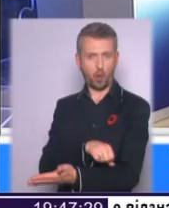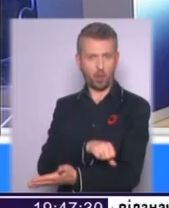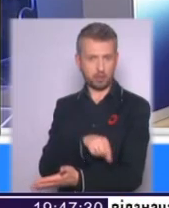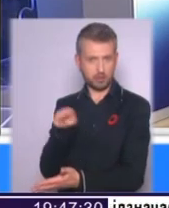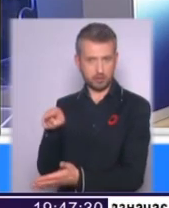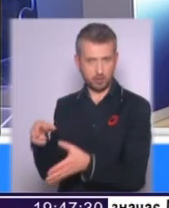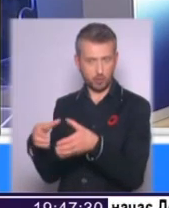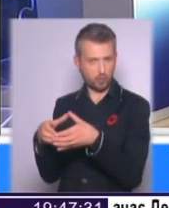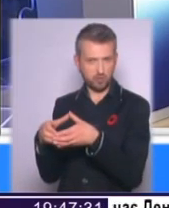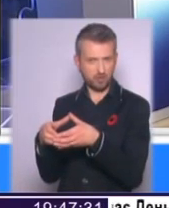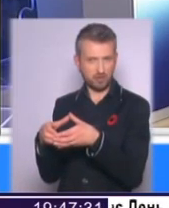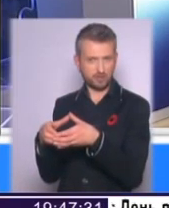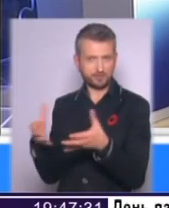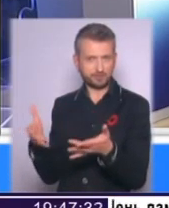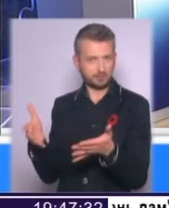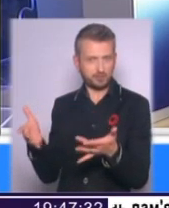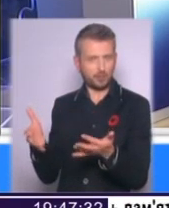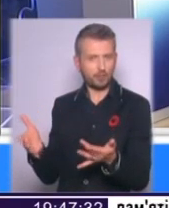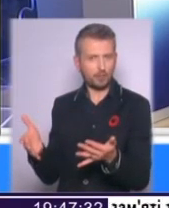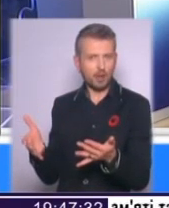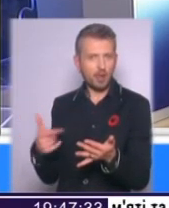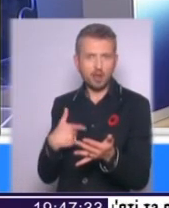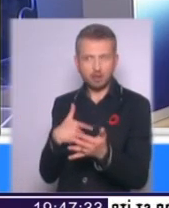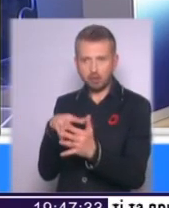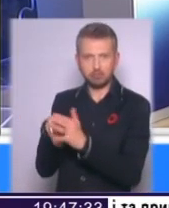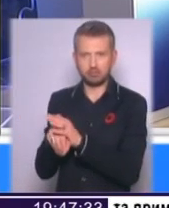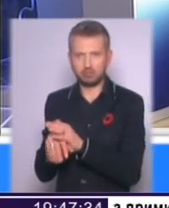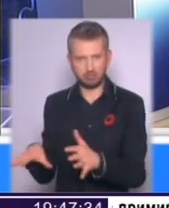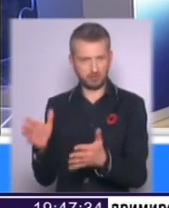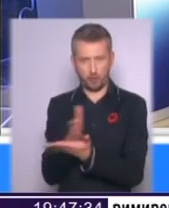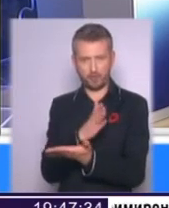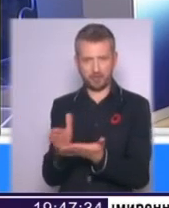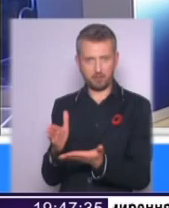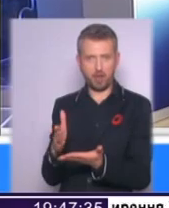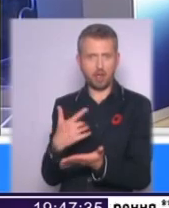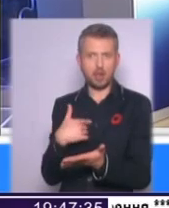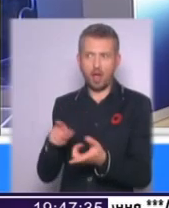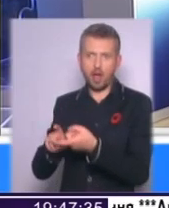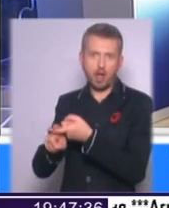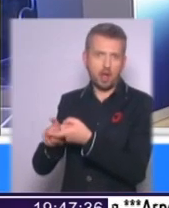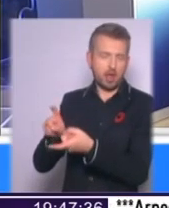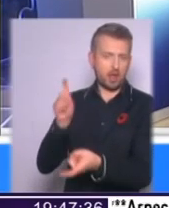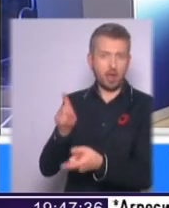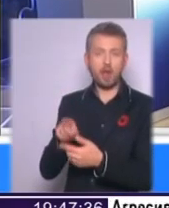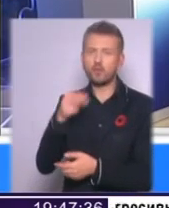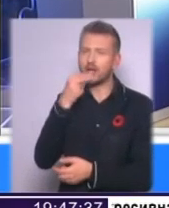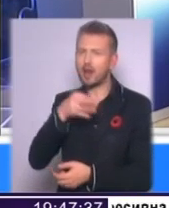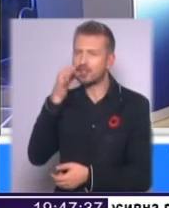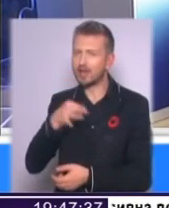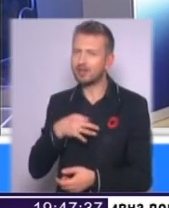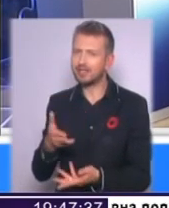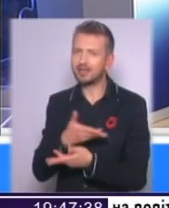яку ви згадали, ну, ви знаєте, не те, що відношення і стосунку немає, аж абсолютного. Ви краще скажіть от